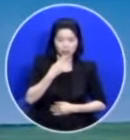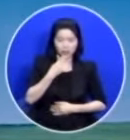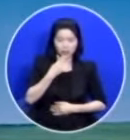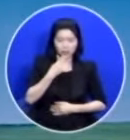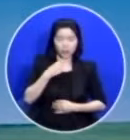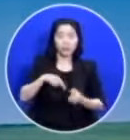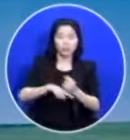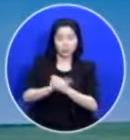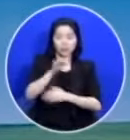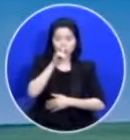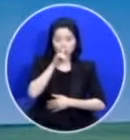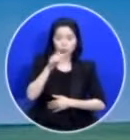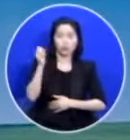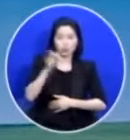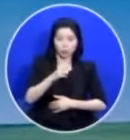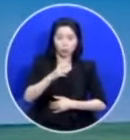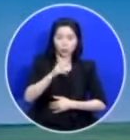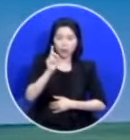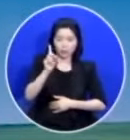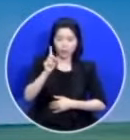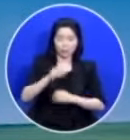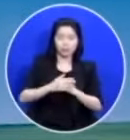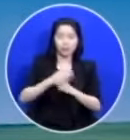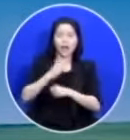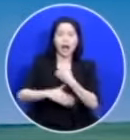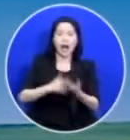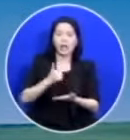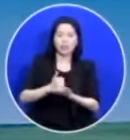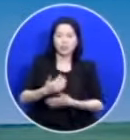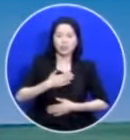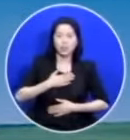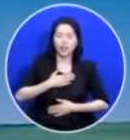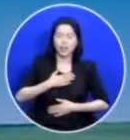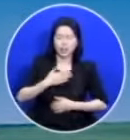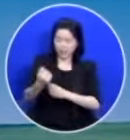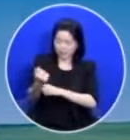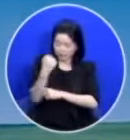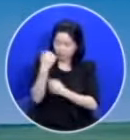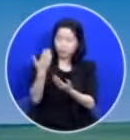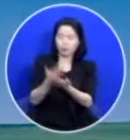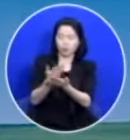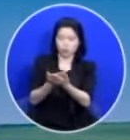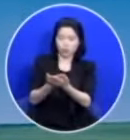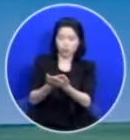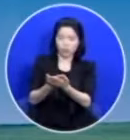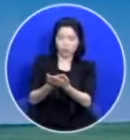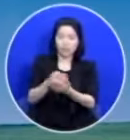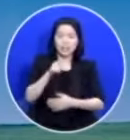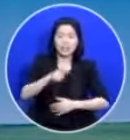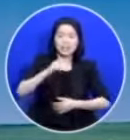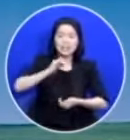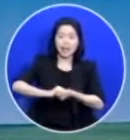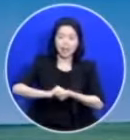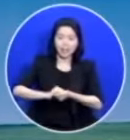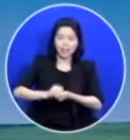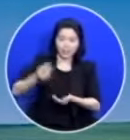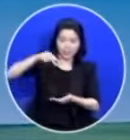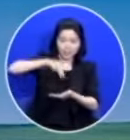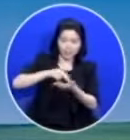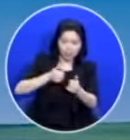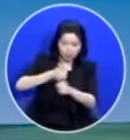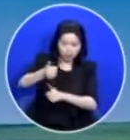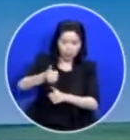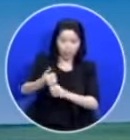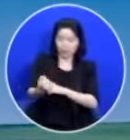그런 뜻도 있고요 또 하나는 하나님 내게 힘을 주십시오이 한계를 일어설 힘을 주십시오